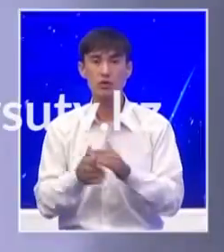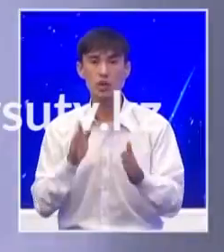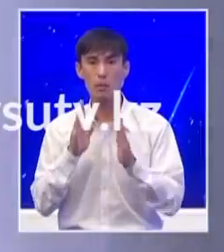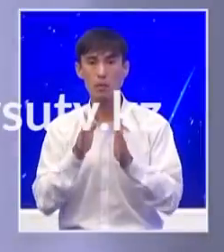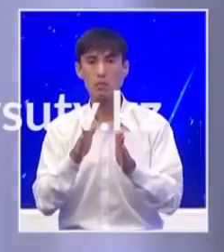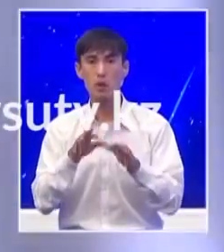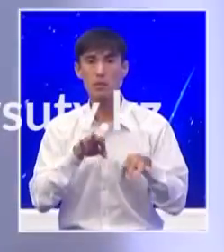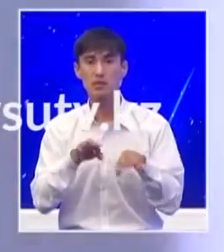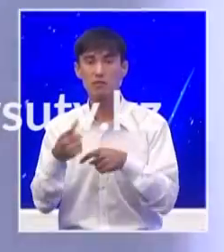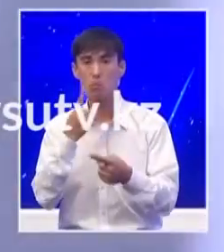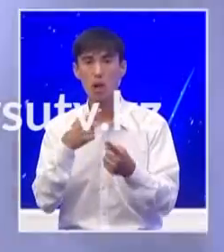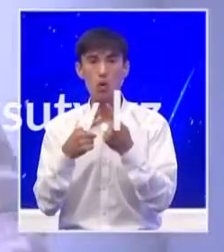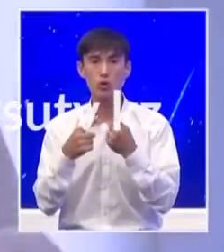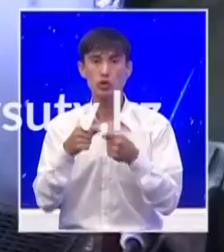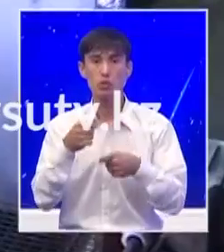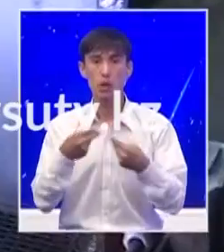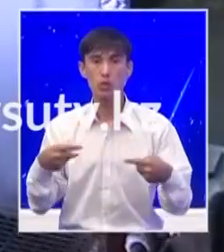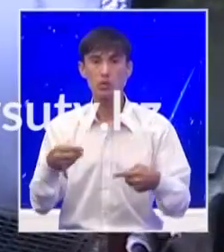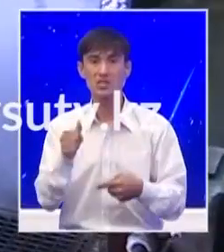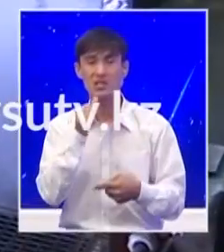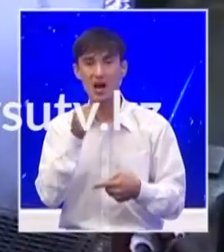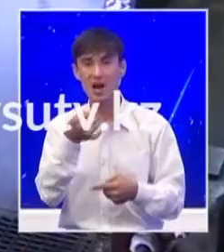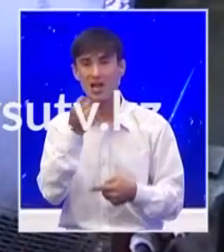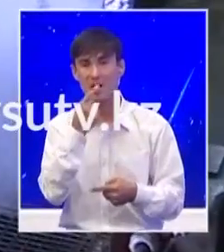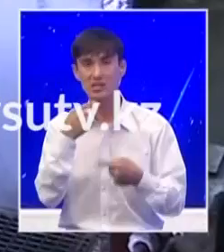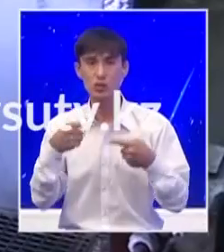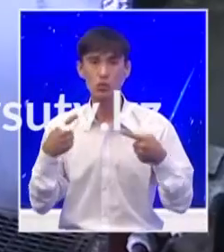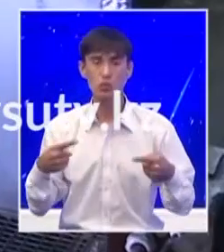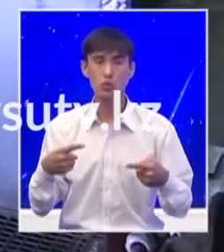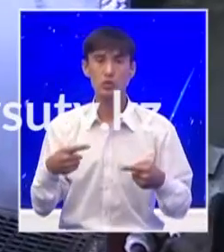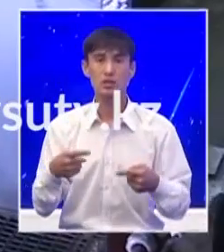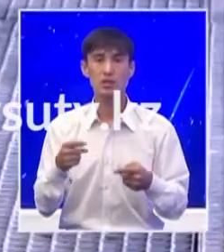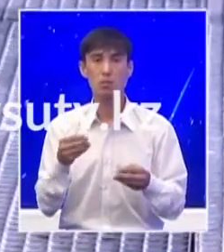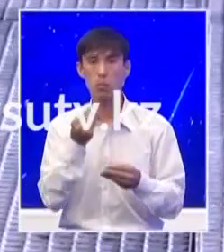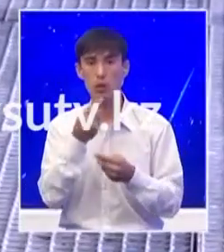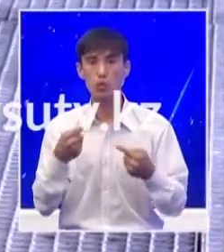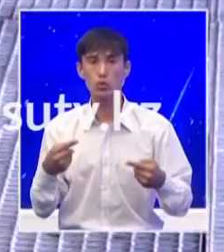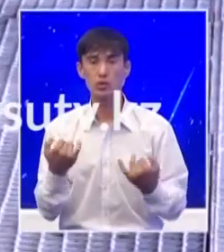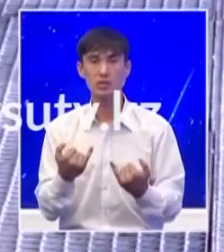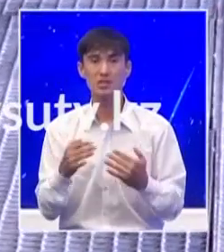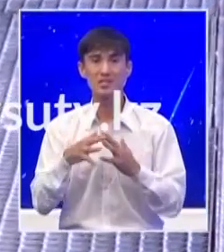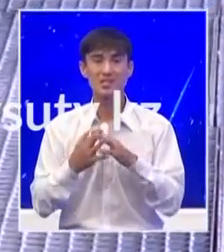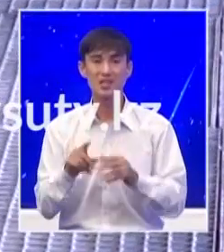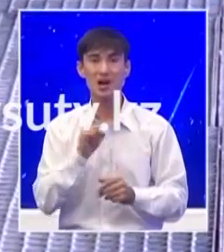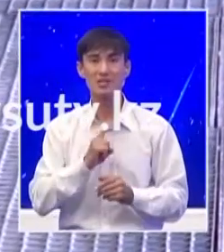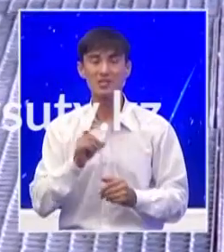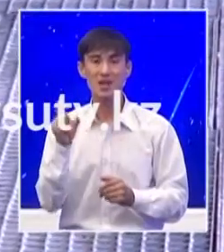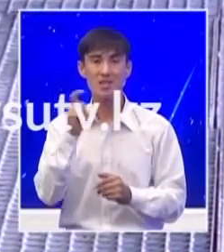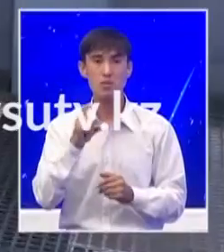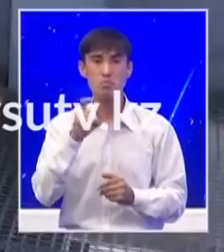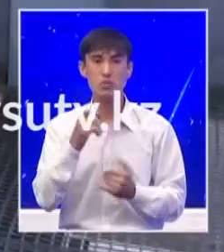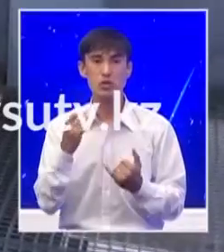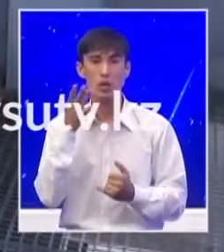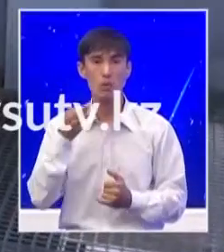молочной продукции, сахара, яиц и других социально значимых наименований. А поскольку сельскохозяйственный и экономический